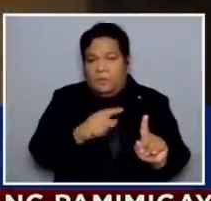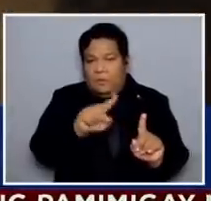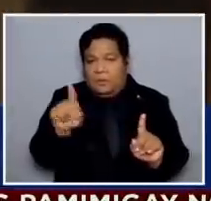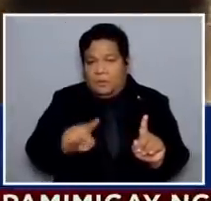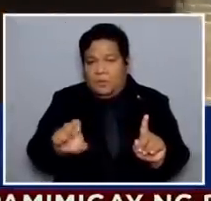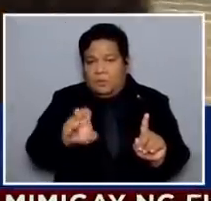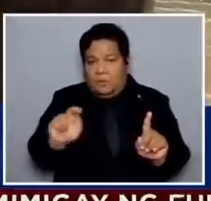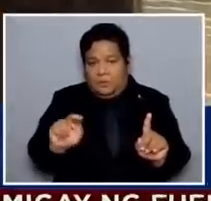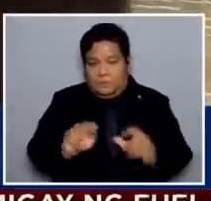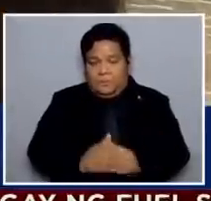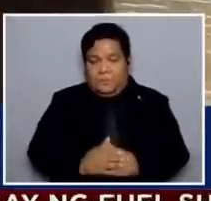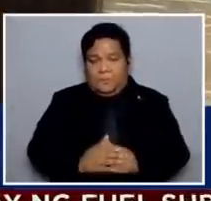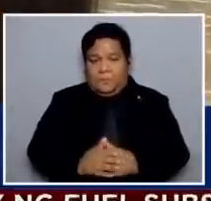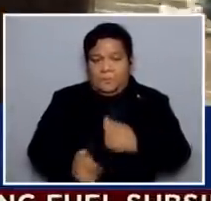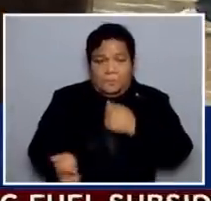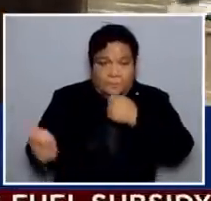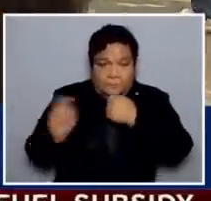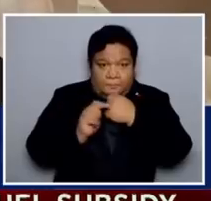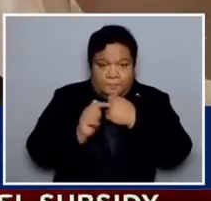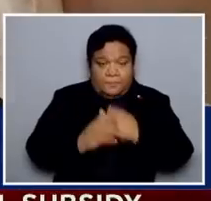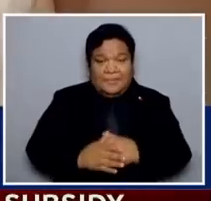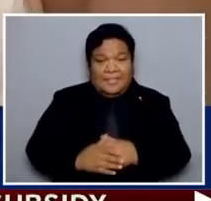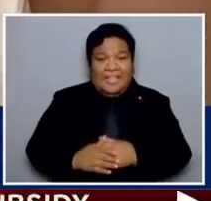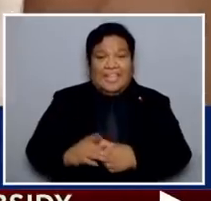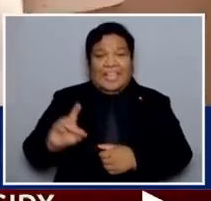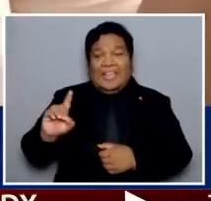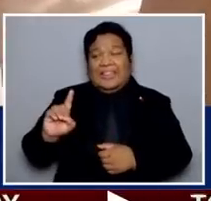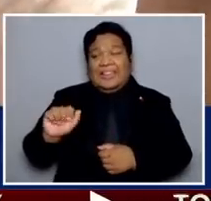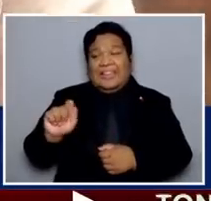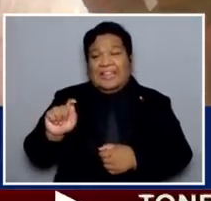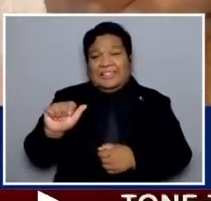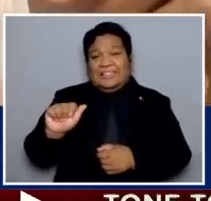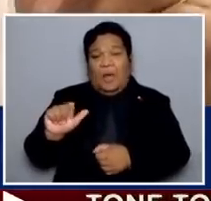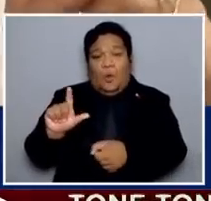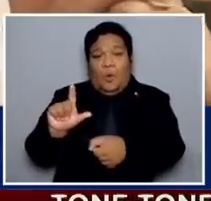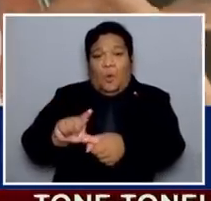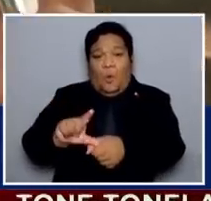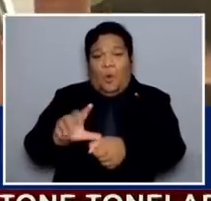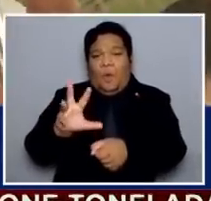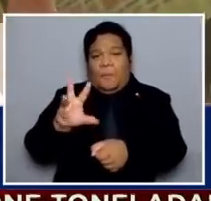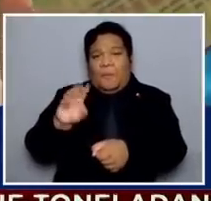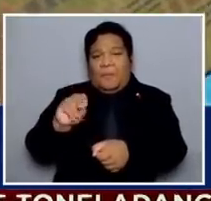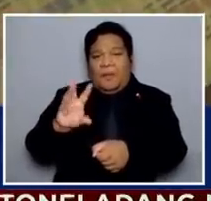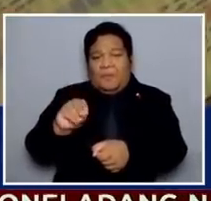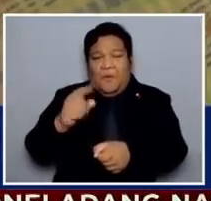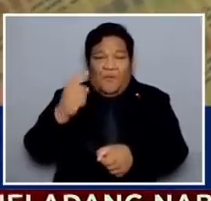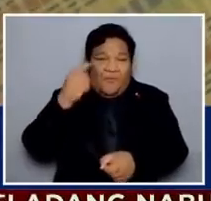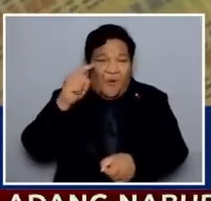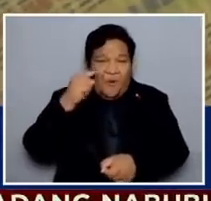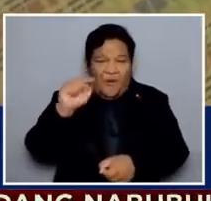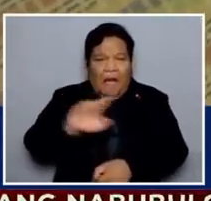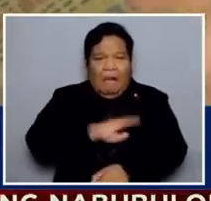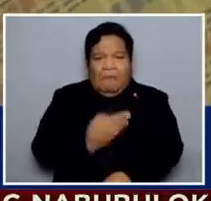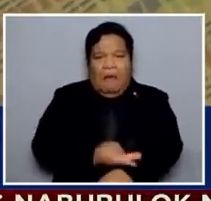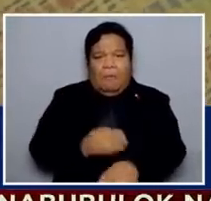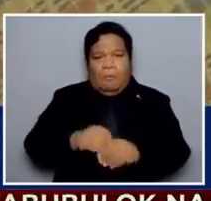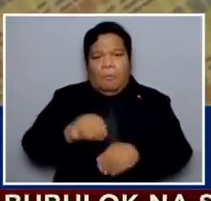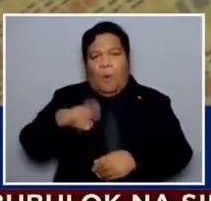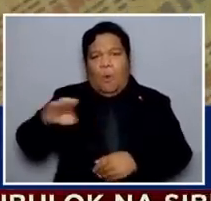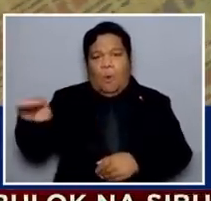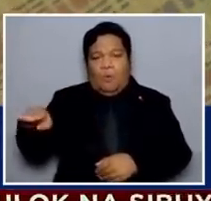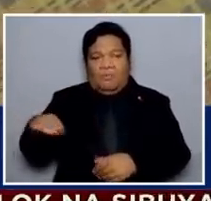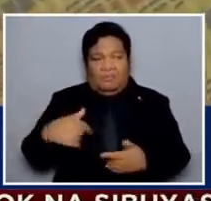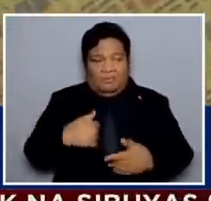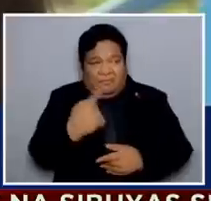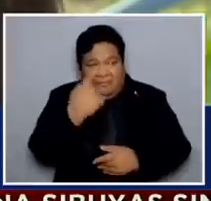50 pesos na data ang pinadala ni Ellen para sa isa sa apat na anak sa Bohol bilang byuda. Hindi madali sa